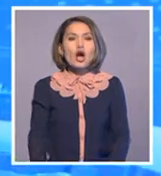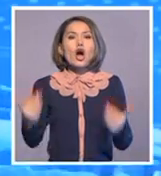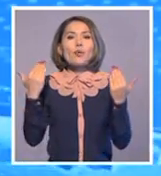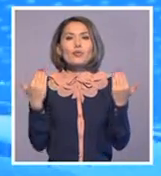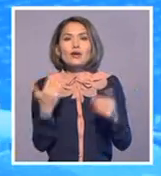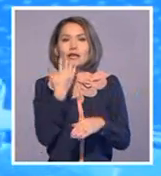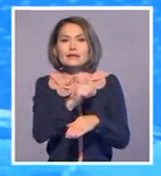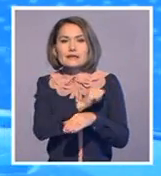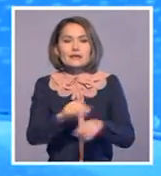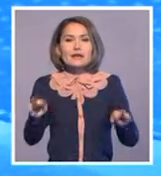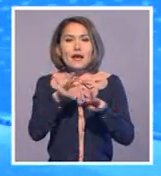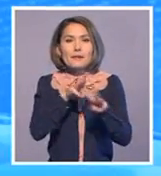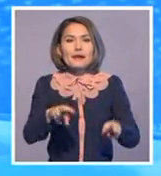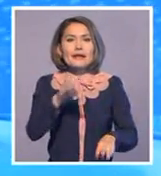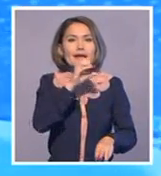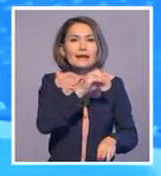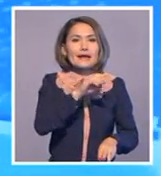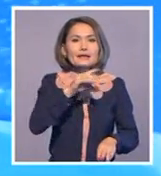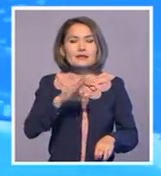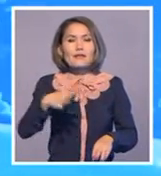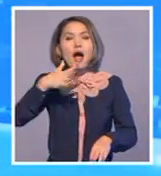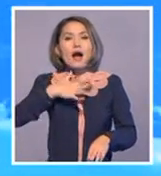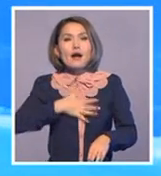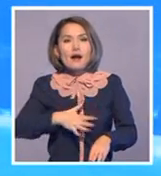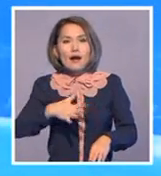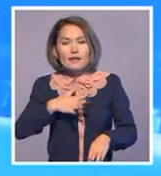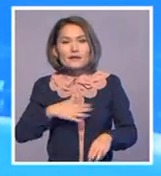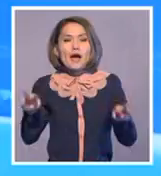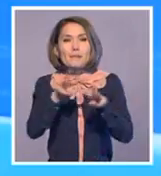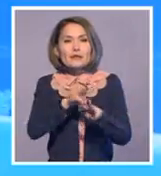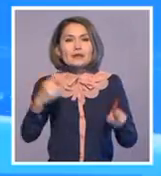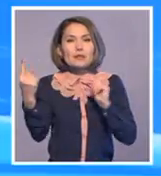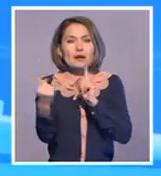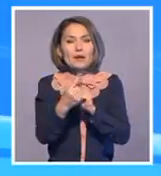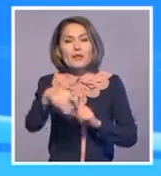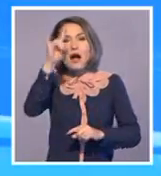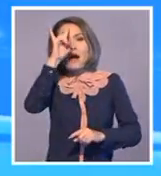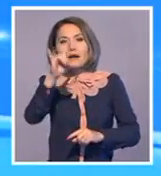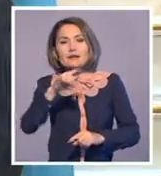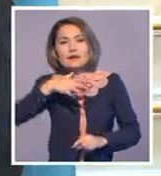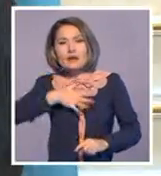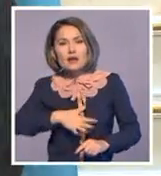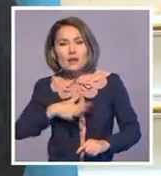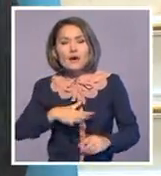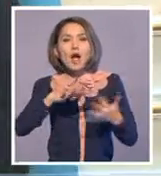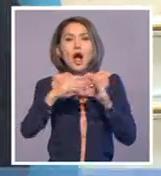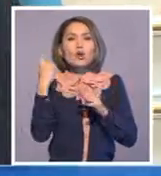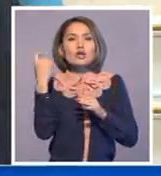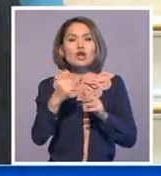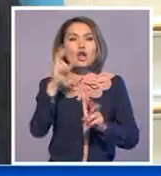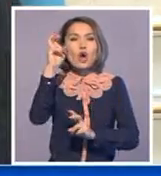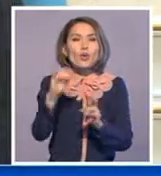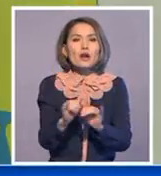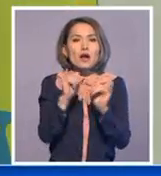Бүгін сыртқы істер министрі Ерлан Ыдырысов канадалық әріптесі Джон Бертпен кездесті. Тараптар екі елдің ауыл шаруашылық, көлік өнеркәсібі,